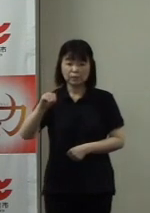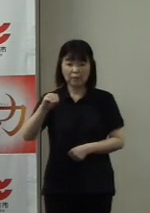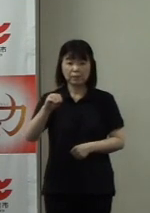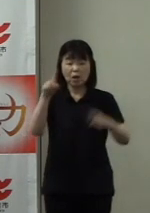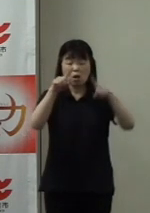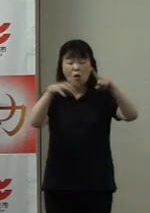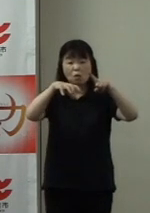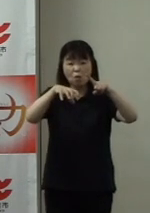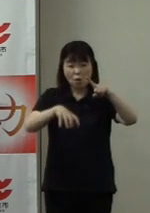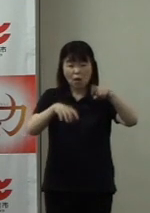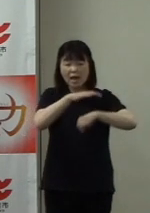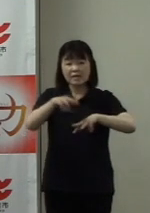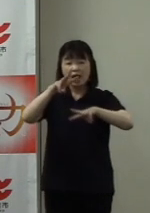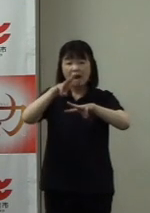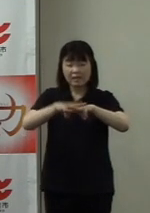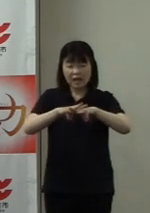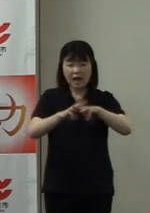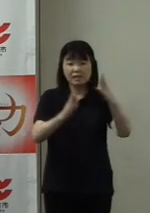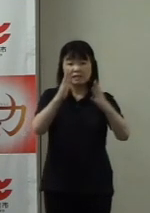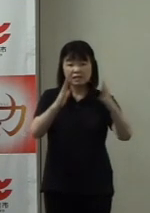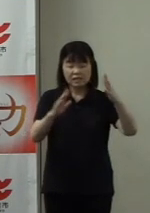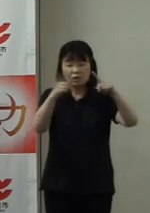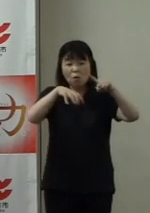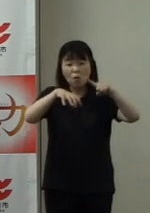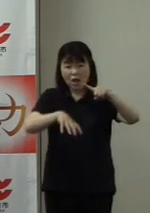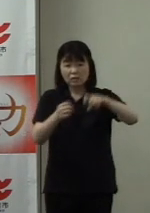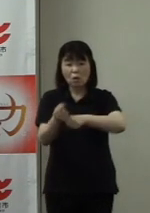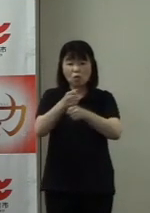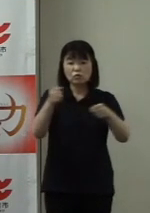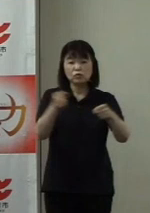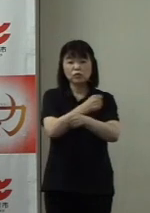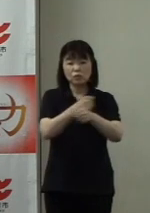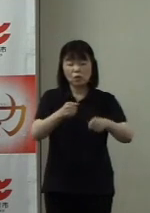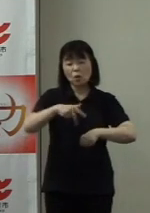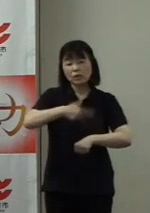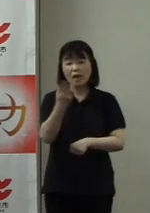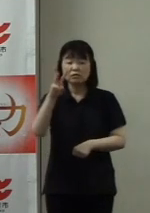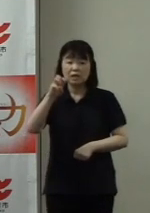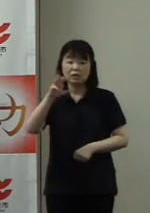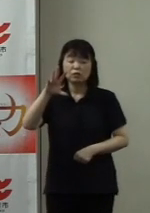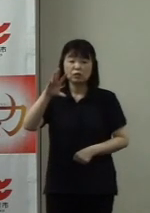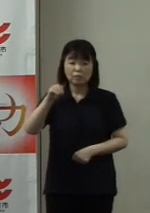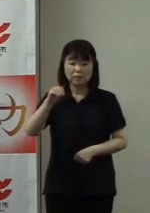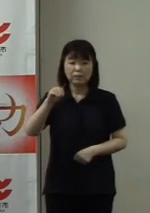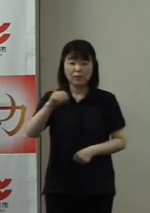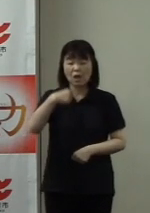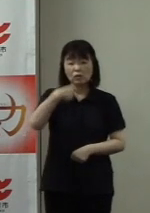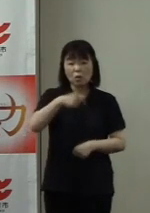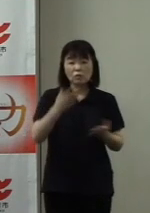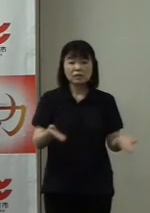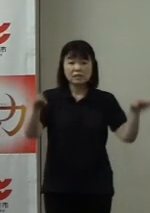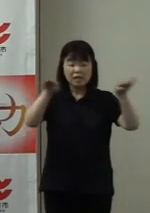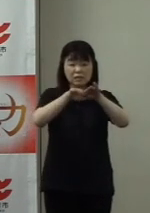園では平田森林公園ののり面の復旧費に730万円、教育施設関係